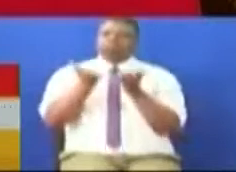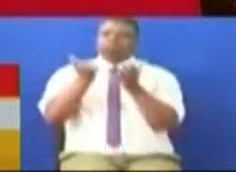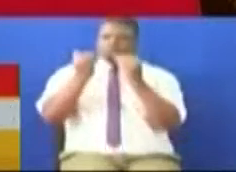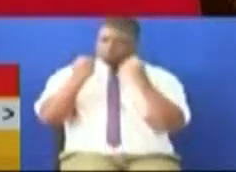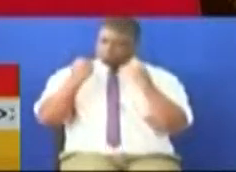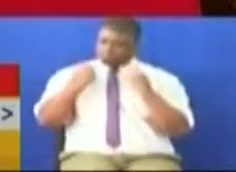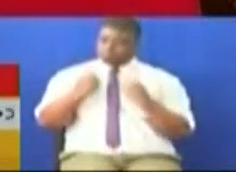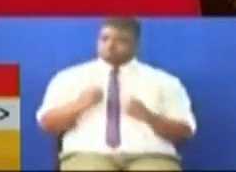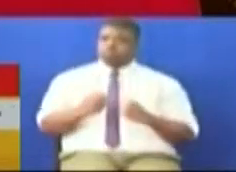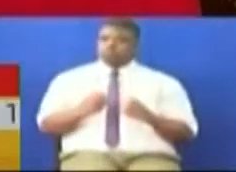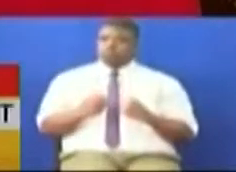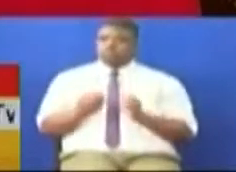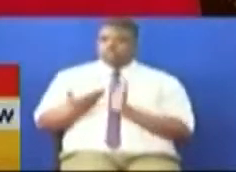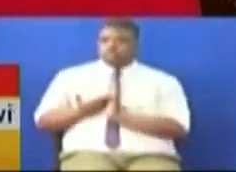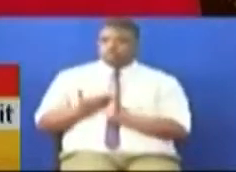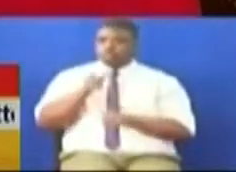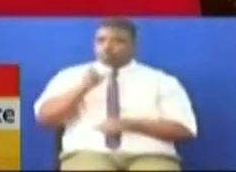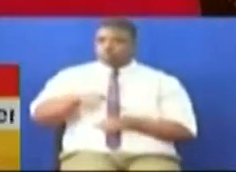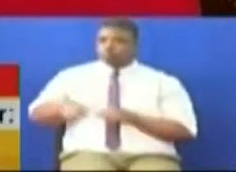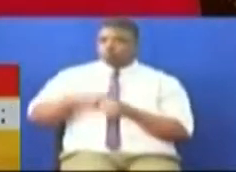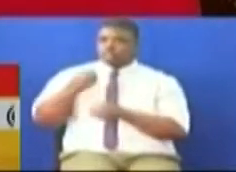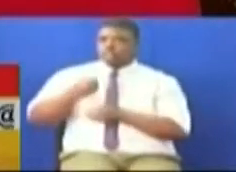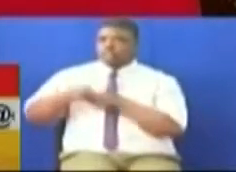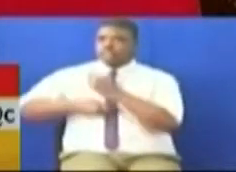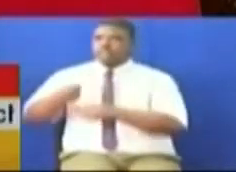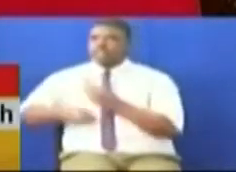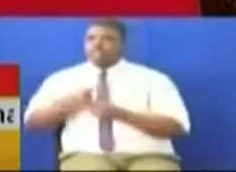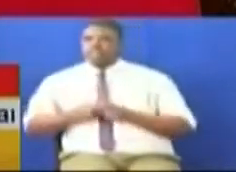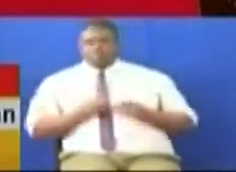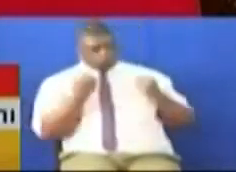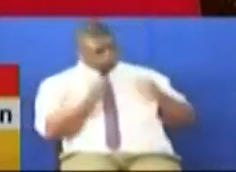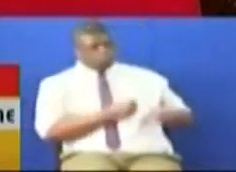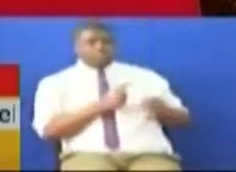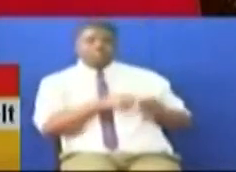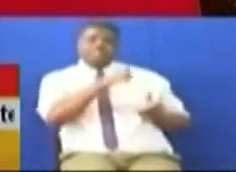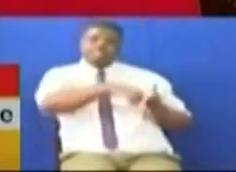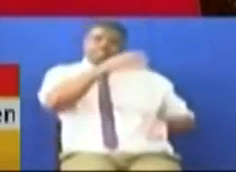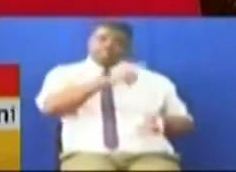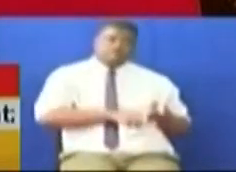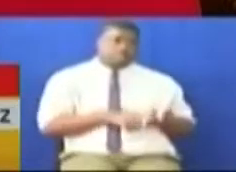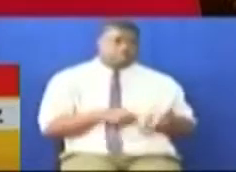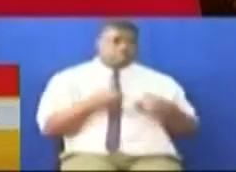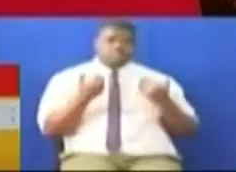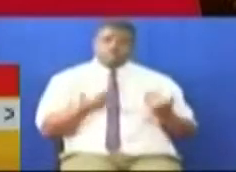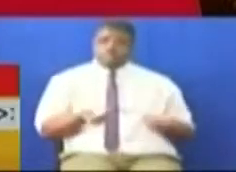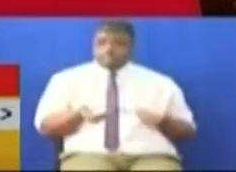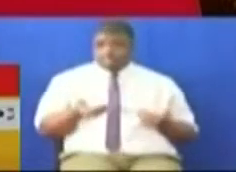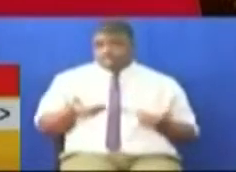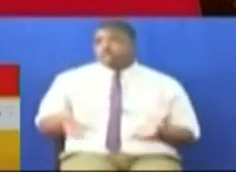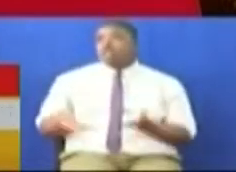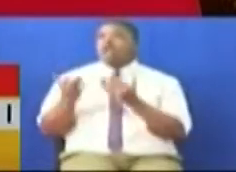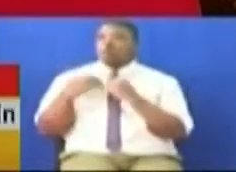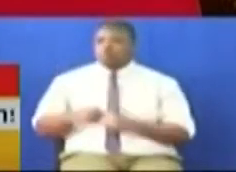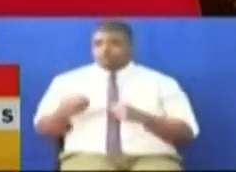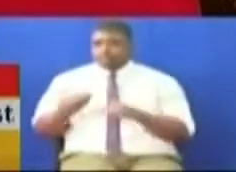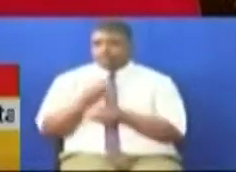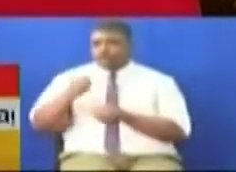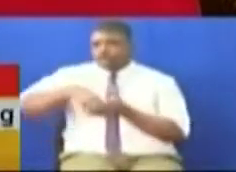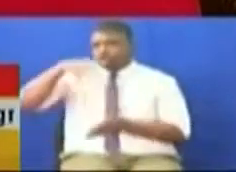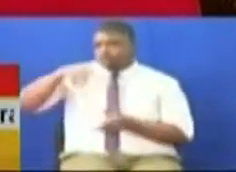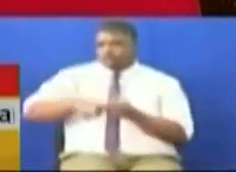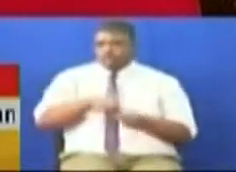waendelee kufanya kazi kwa juhudi na tija ili sasa yaweze kuwa na maslahi